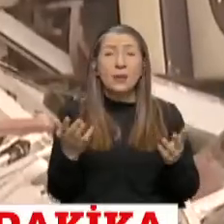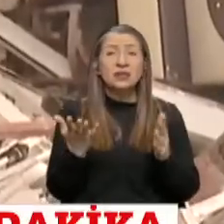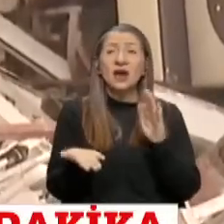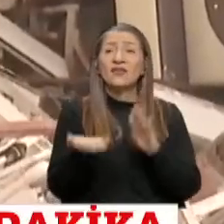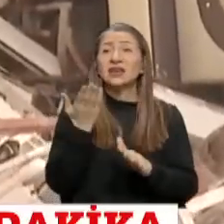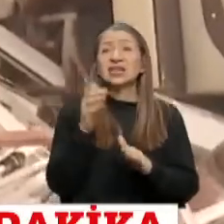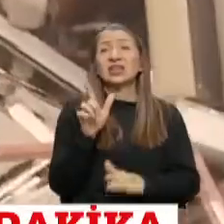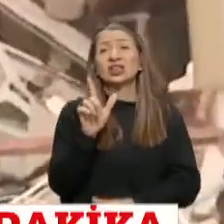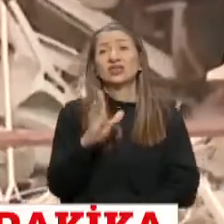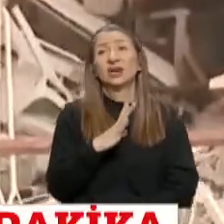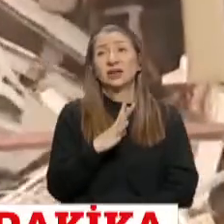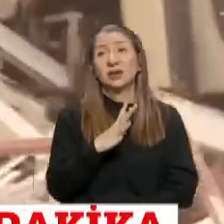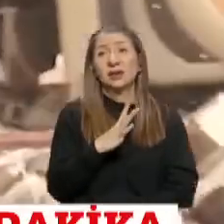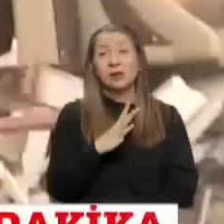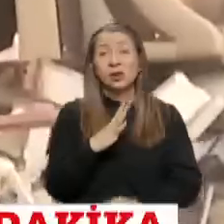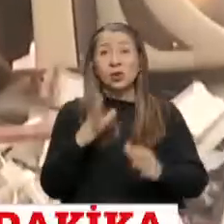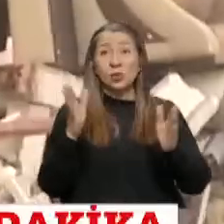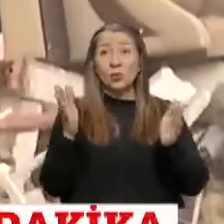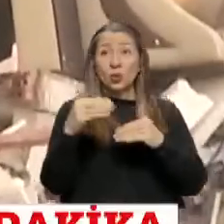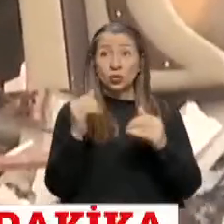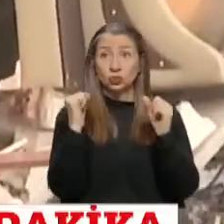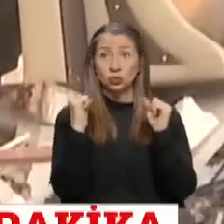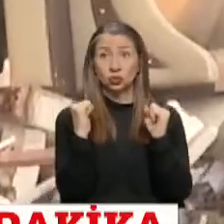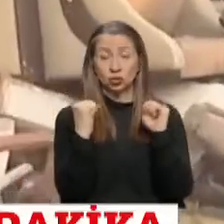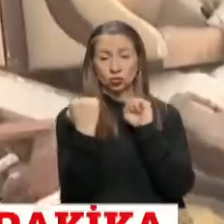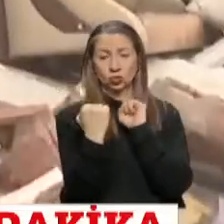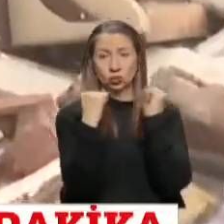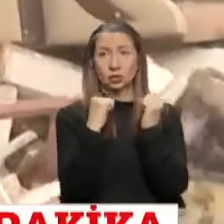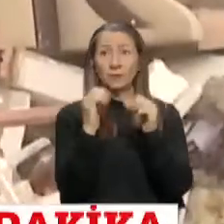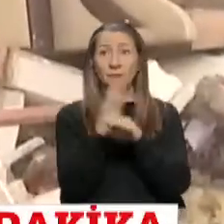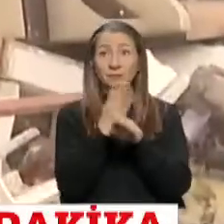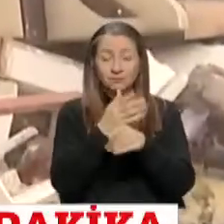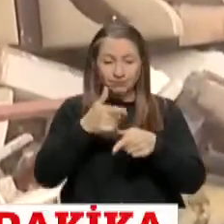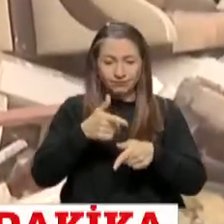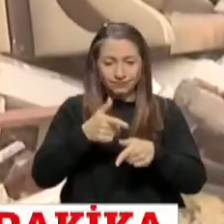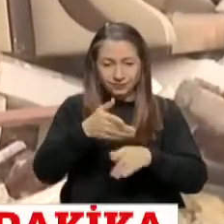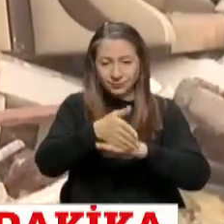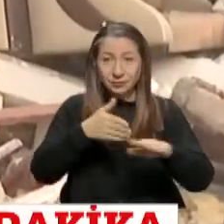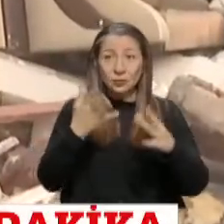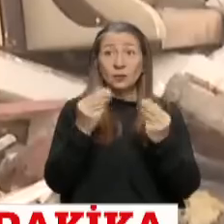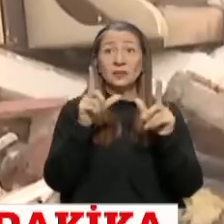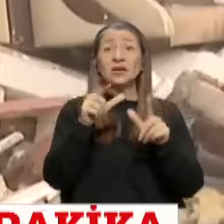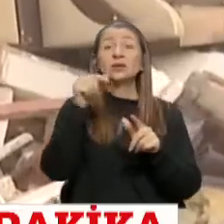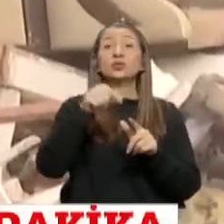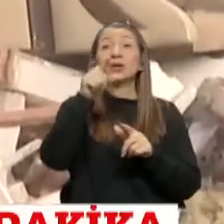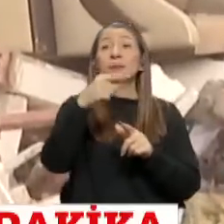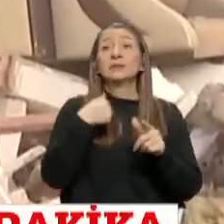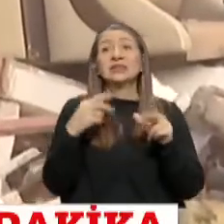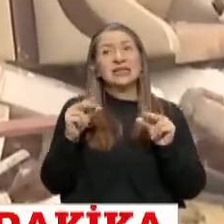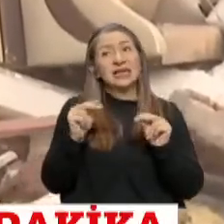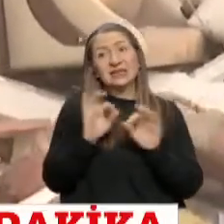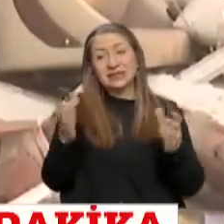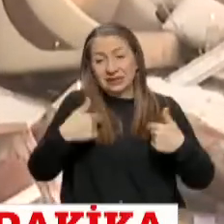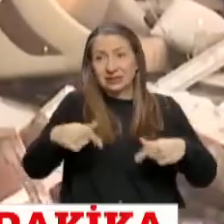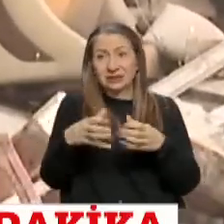daha fazlasına ihtiyaç var. Blokların güçlendirilmiş ekipmanlarla desteklenip böyle girilmesi lazım. Şu anda biz yetersiz